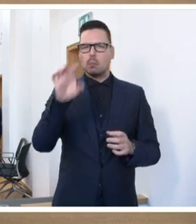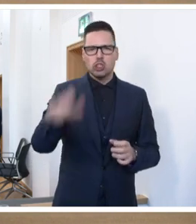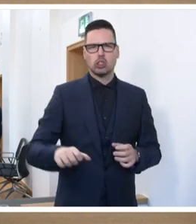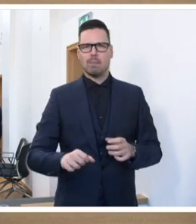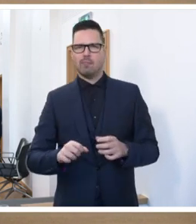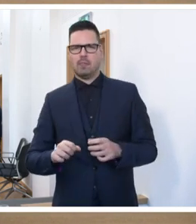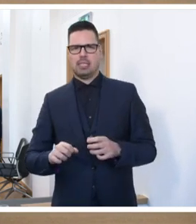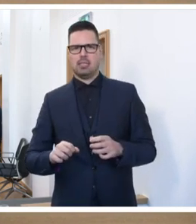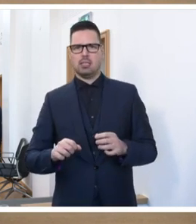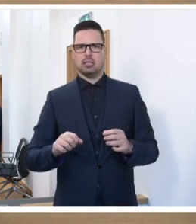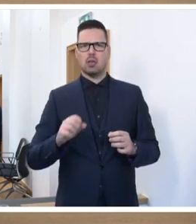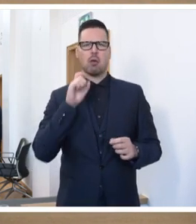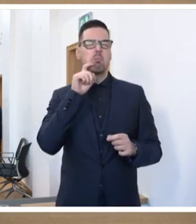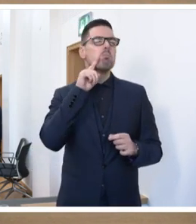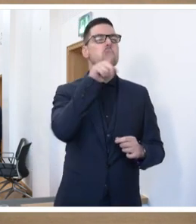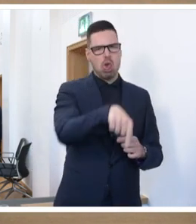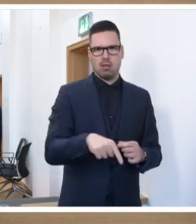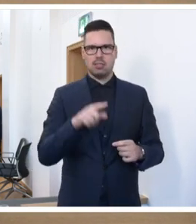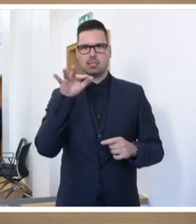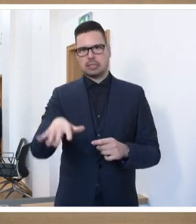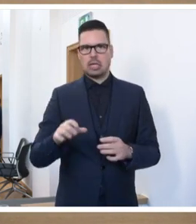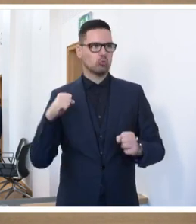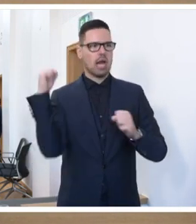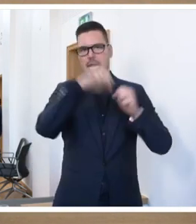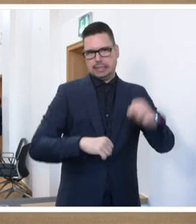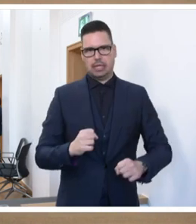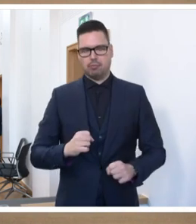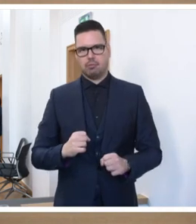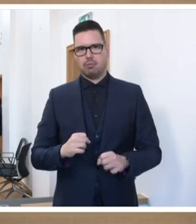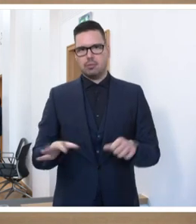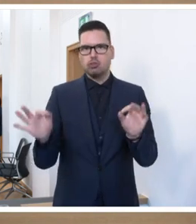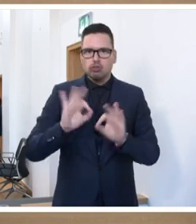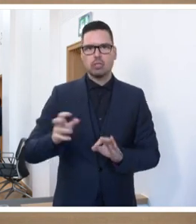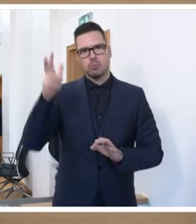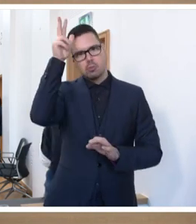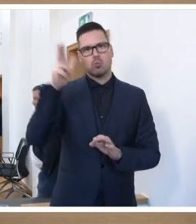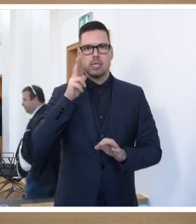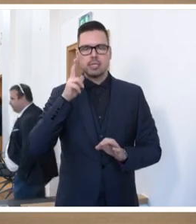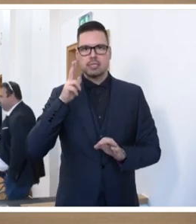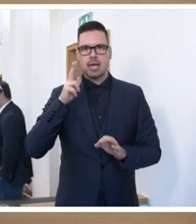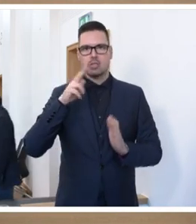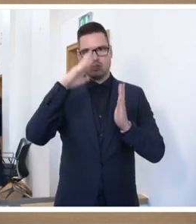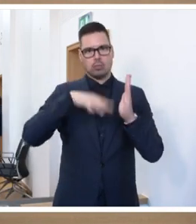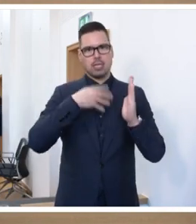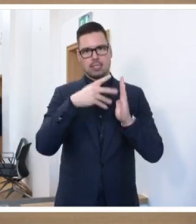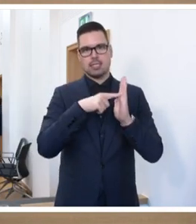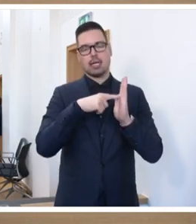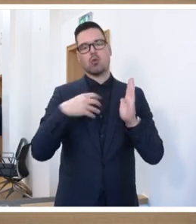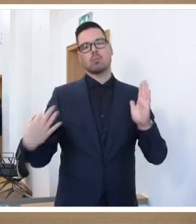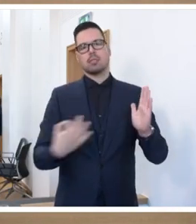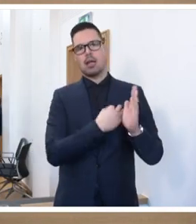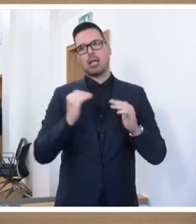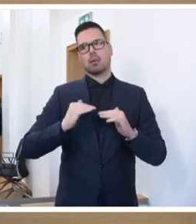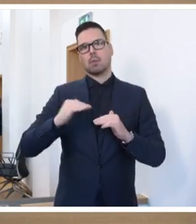von Beleidigungen, von Anspucken und Tätlichkeiten gegen Einsatzkräfte. Und die polizeiliche Kriminalstatistik bestätigt auch im Saarland, dass die